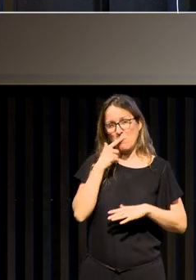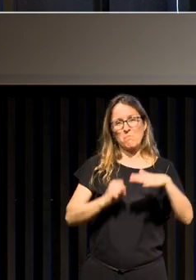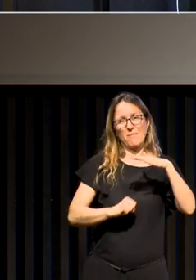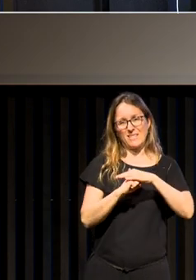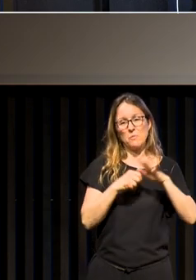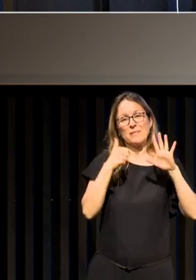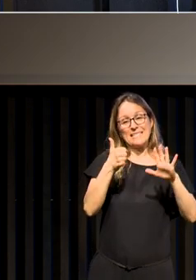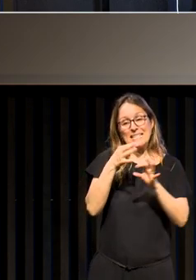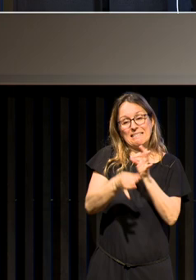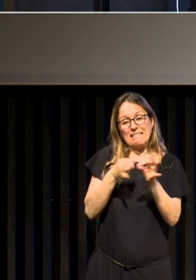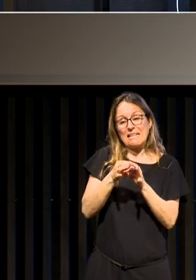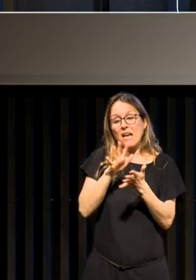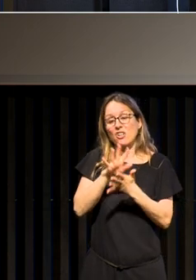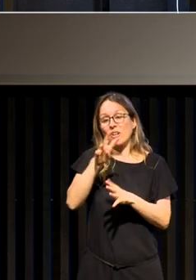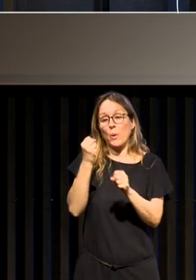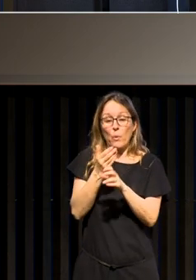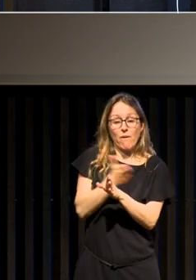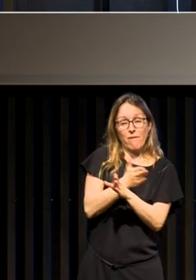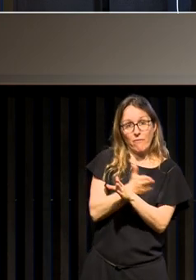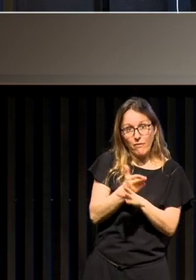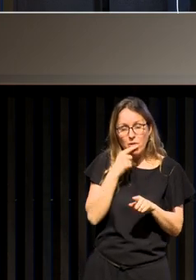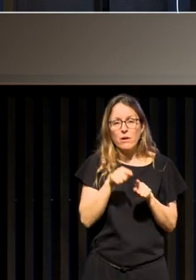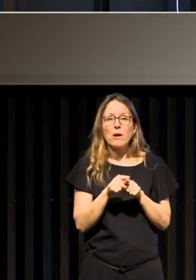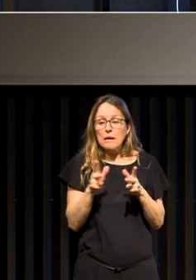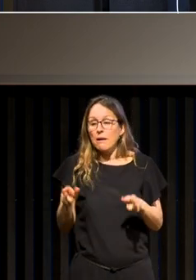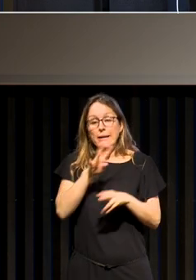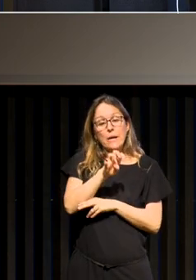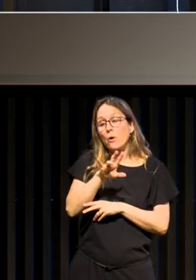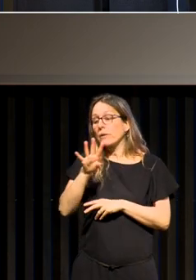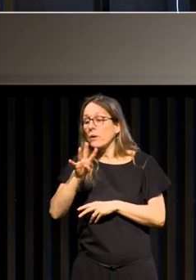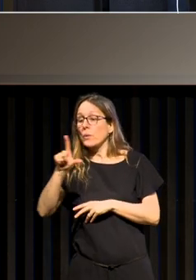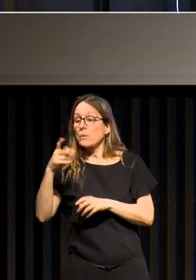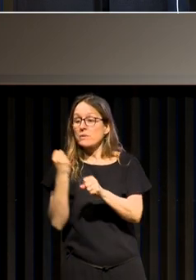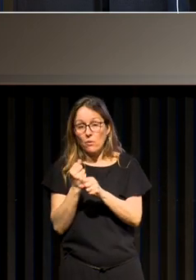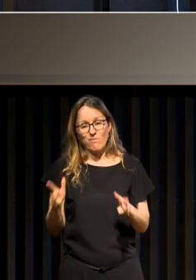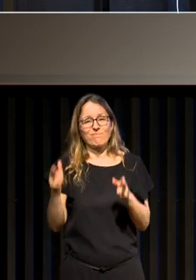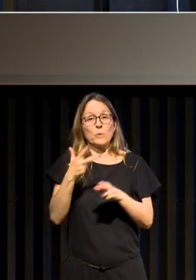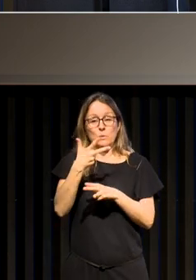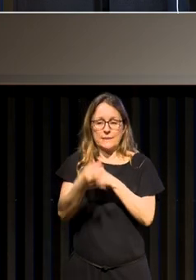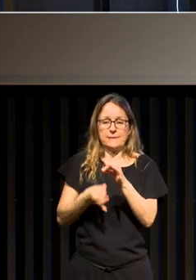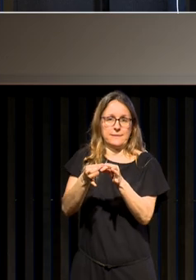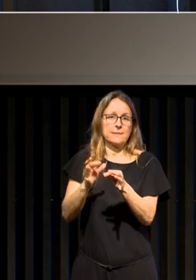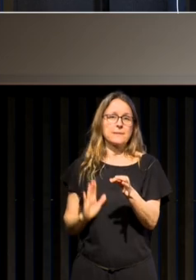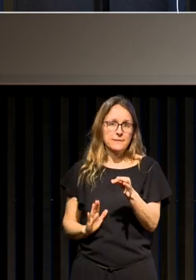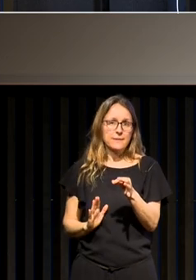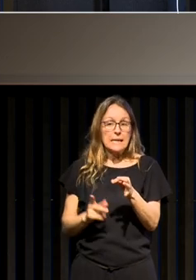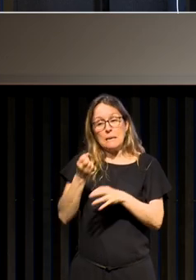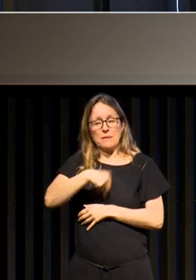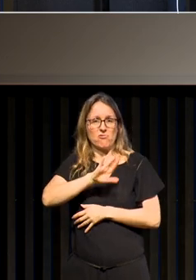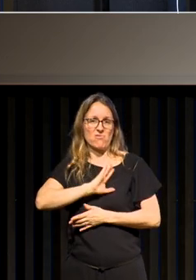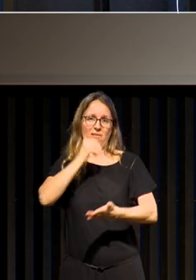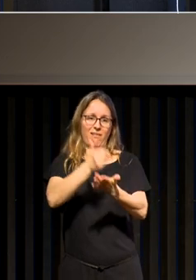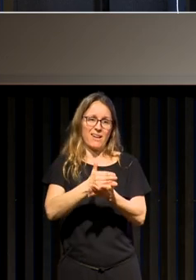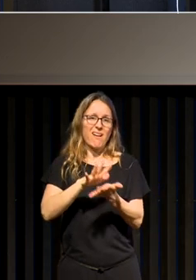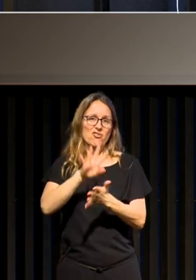6 cycles avant 40 ans, 3 cycles entre 40 et 42 ans et de d'arrêter la prise en charge à 43 ans